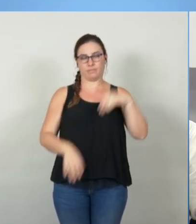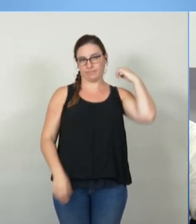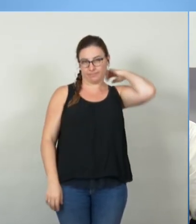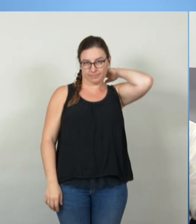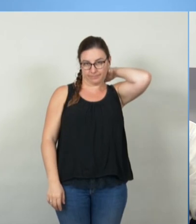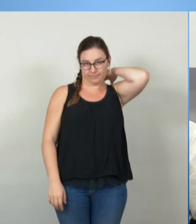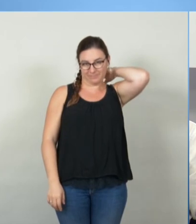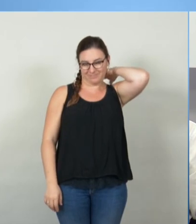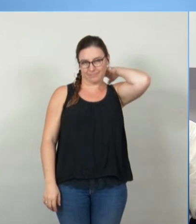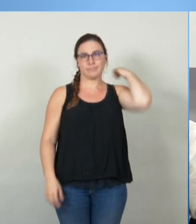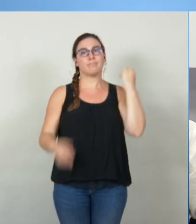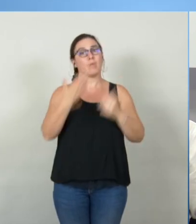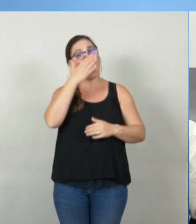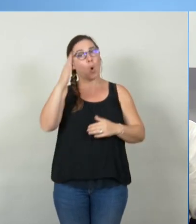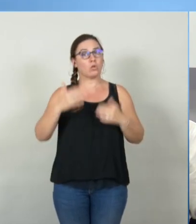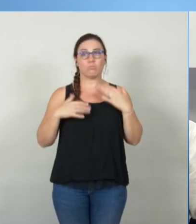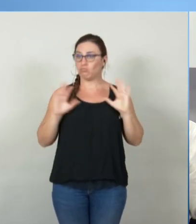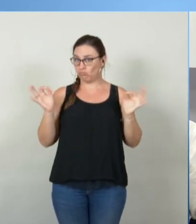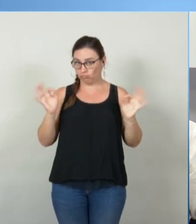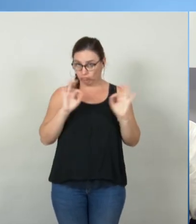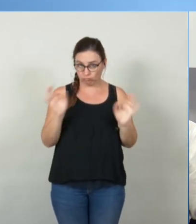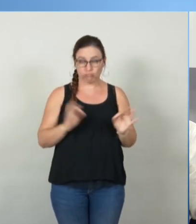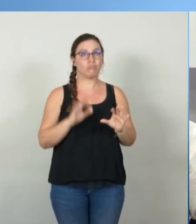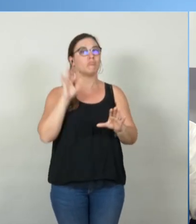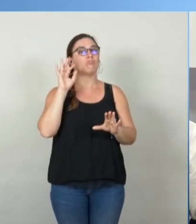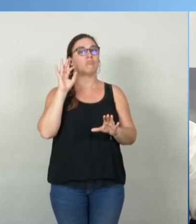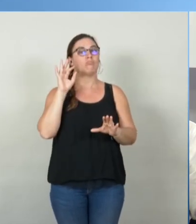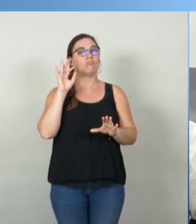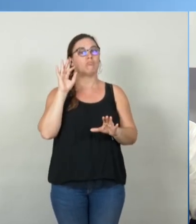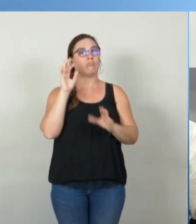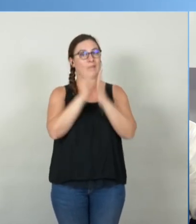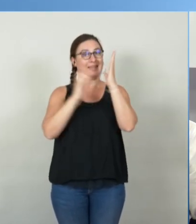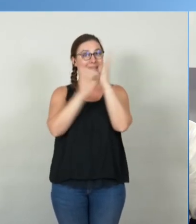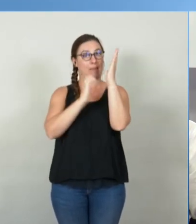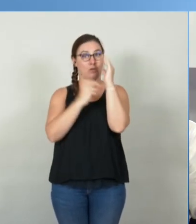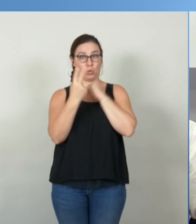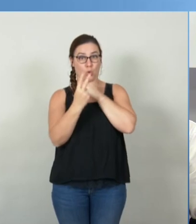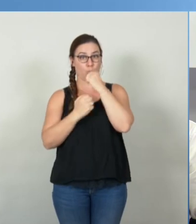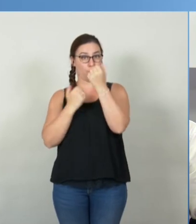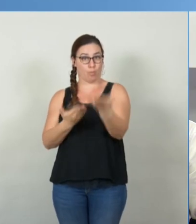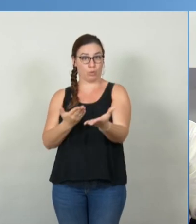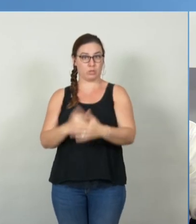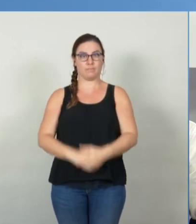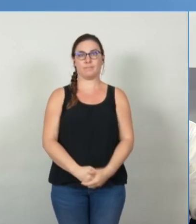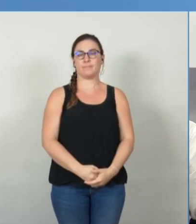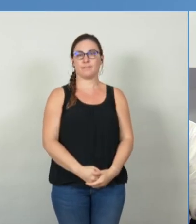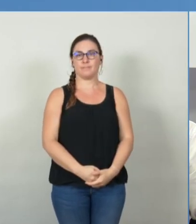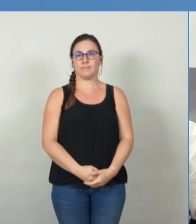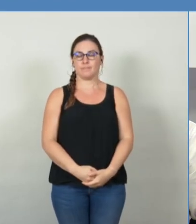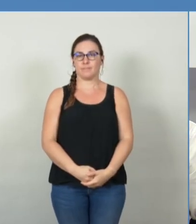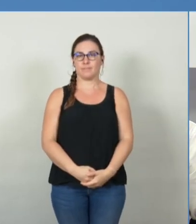qu'il y a d'autres demandes d'intervention non je mets donc cette ces deux délibérations aux voix